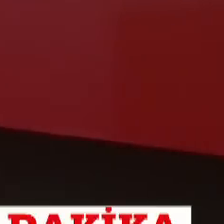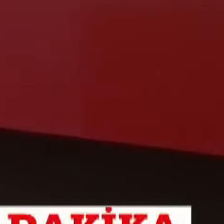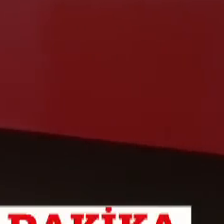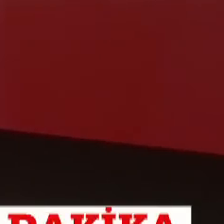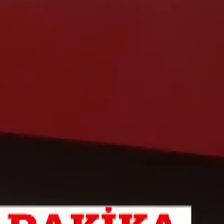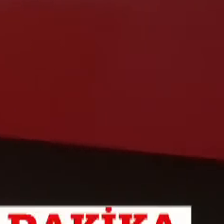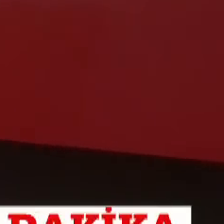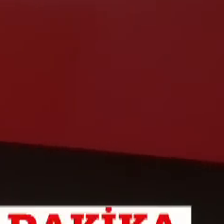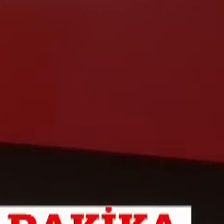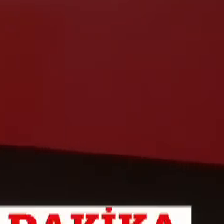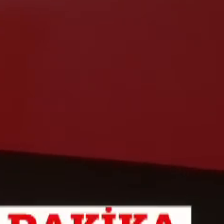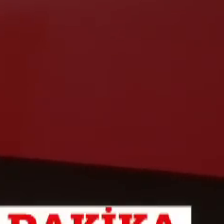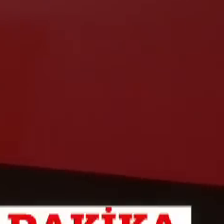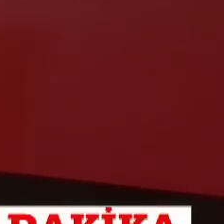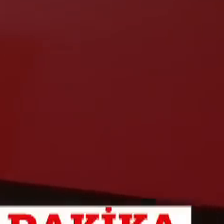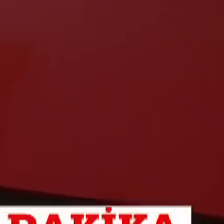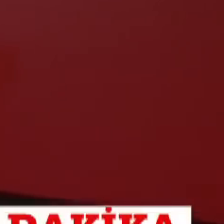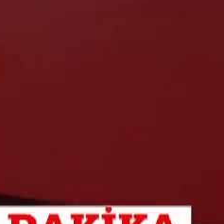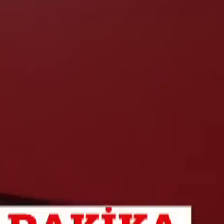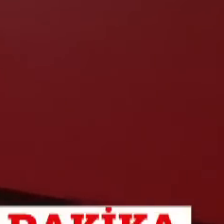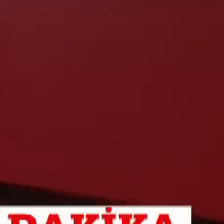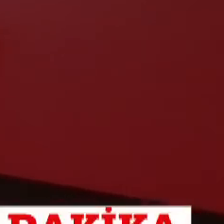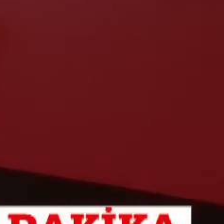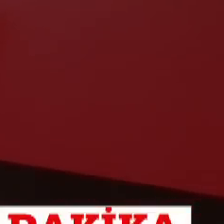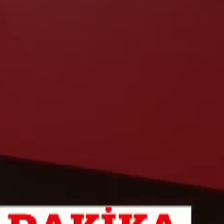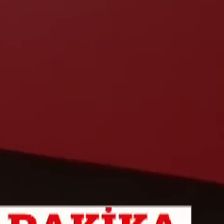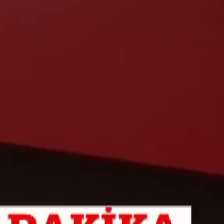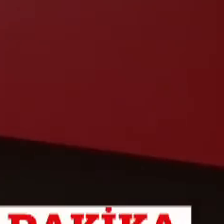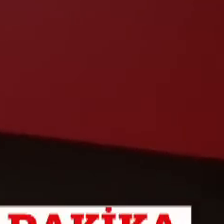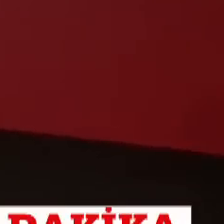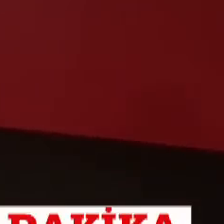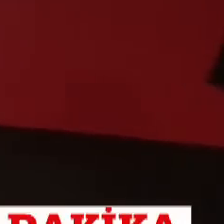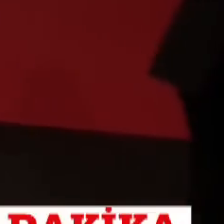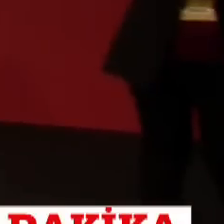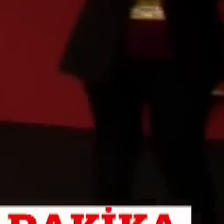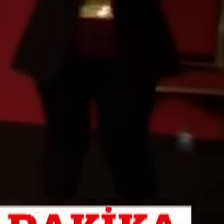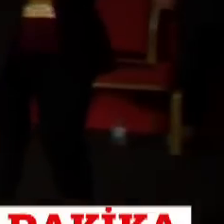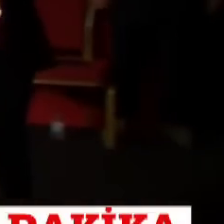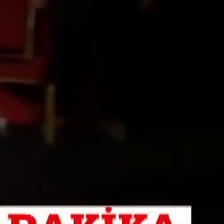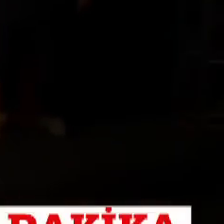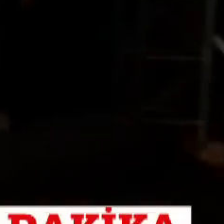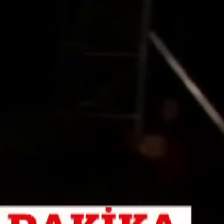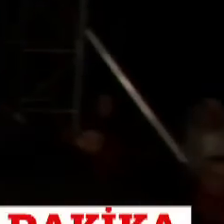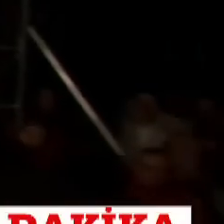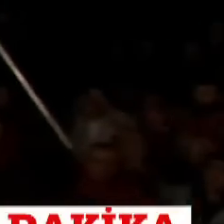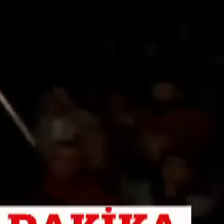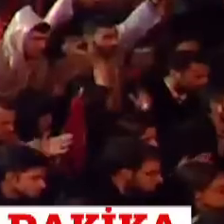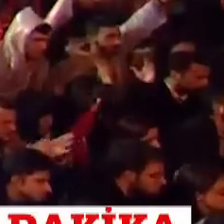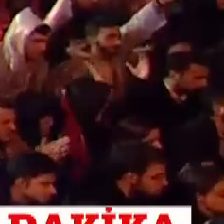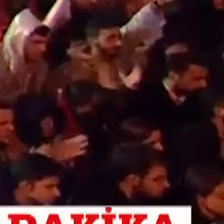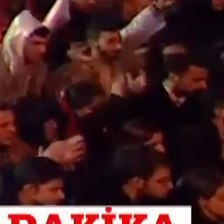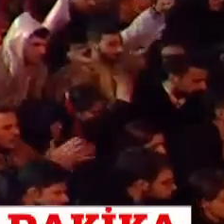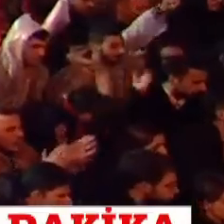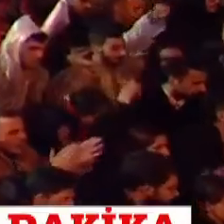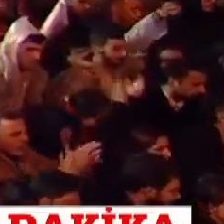daha önemli bir şey götürüyoruz. Biz Anadolu'ya cesaret ve irade götürüyoruz